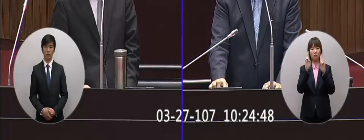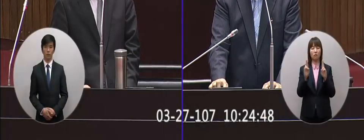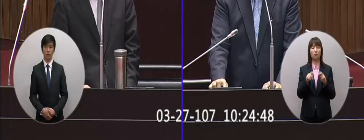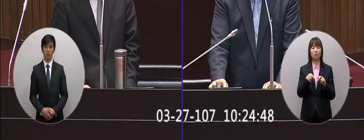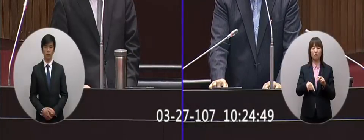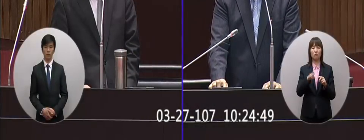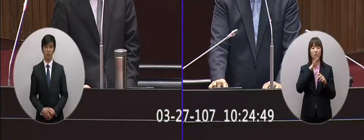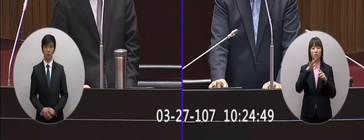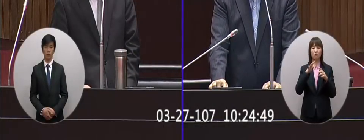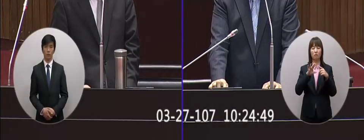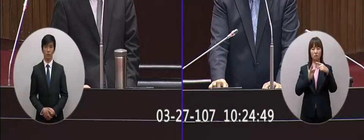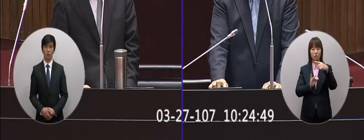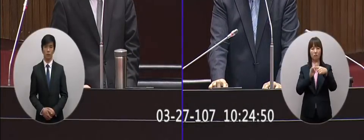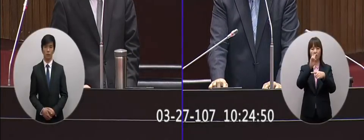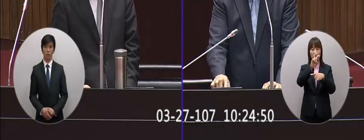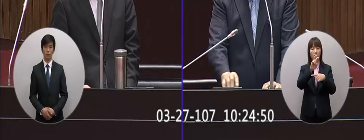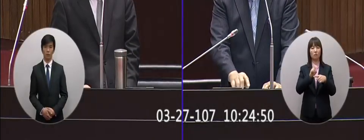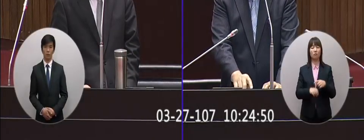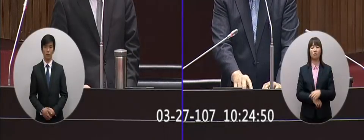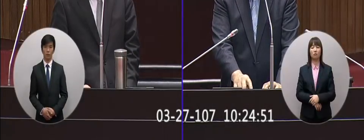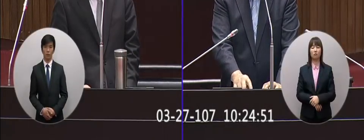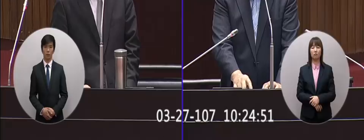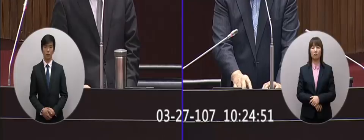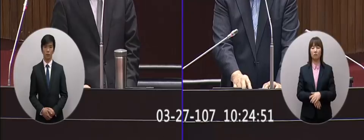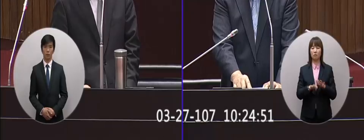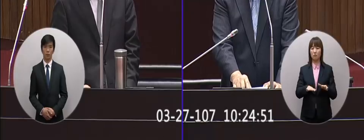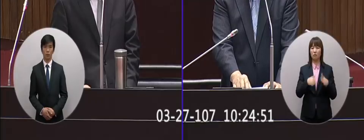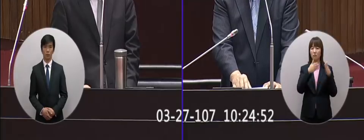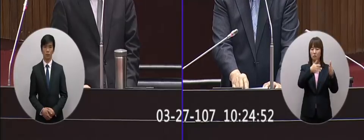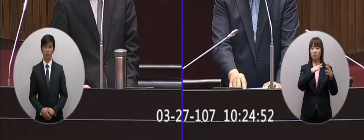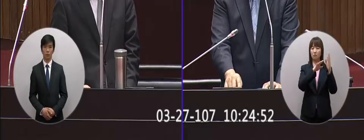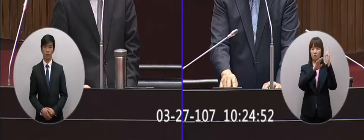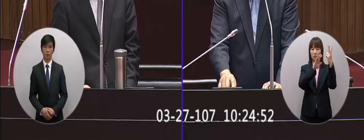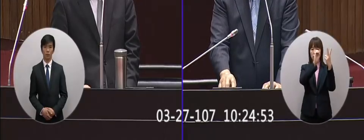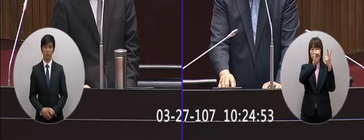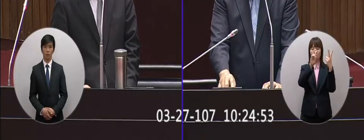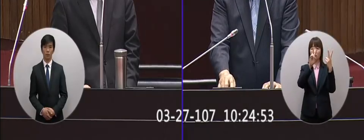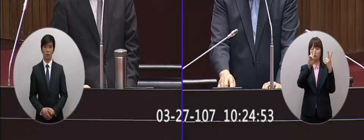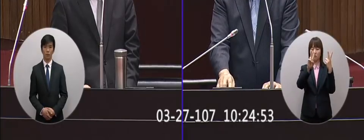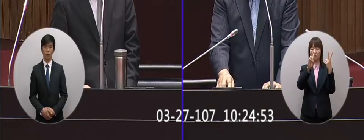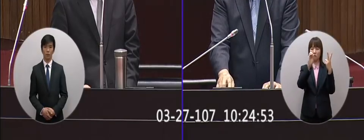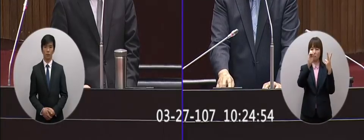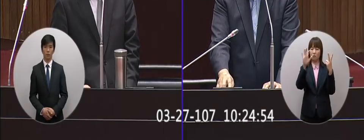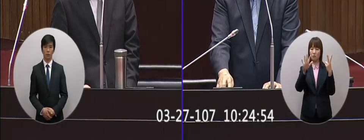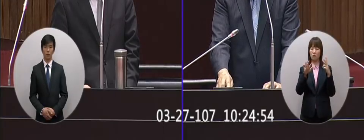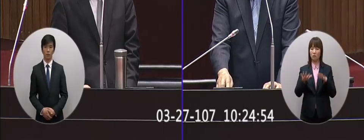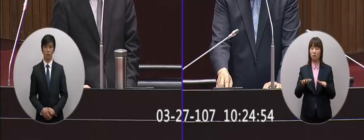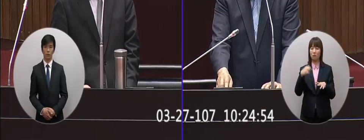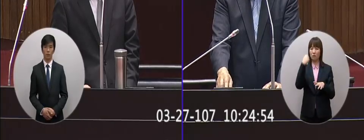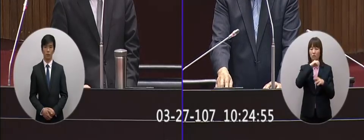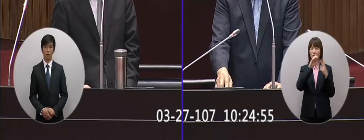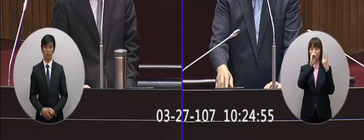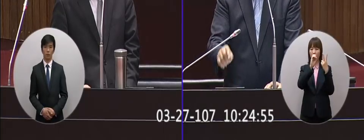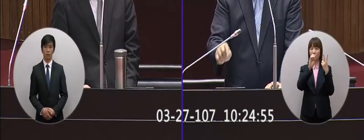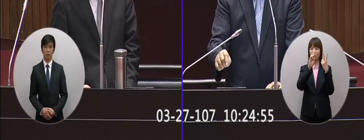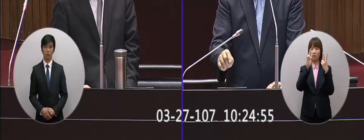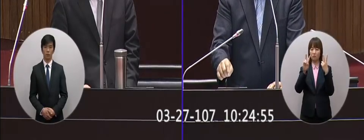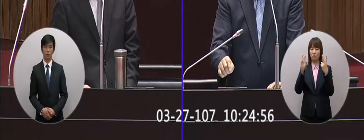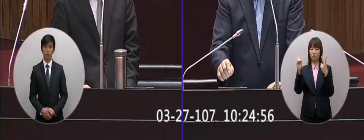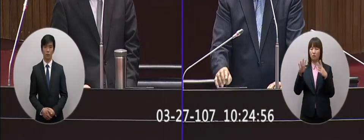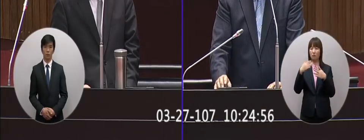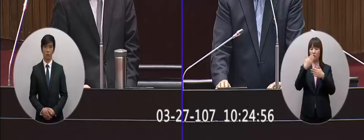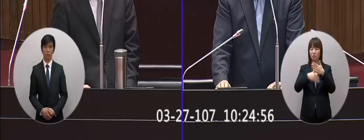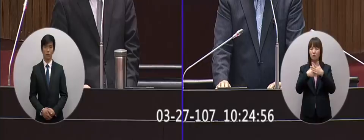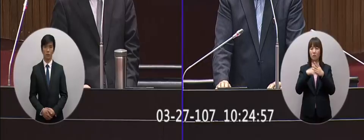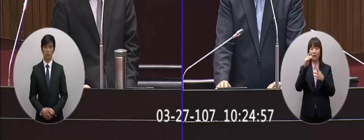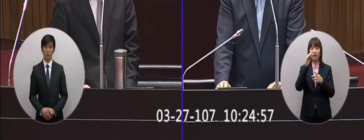占到总电力的20%嘛哈。那个是以2005为基准的话，台湾2020年到底要减